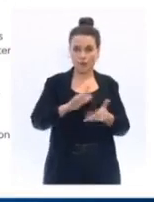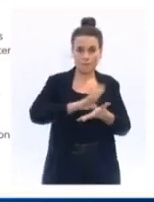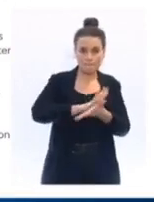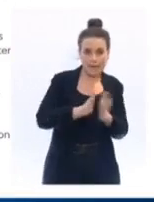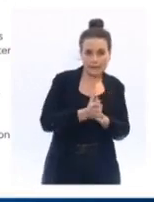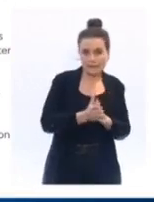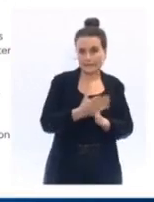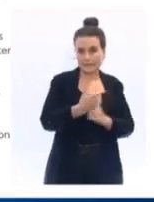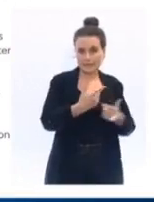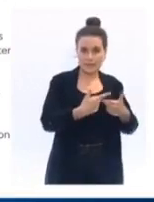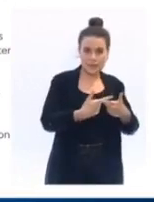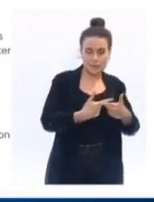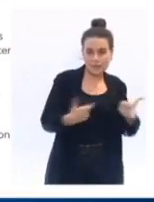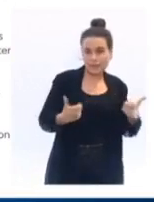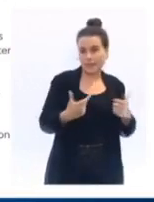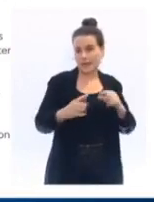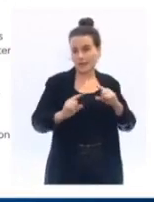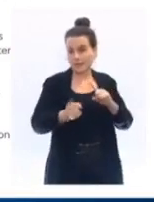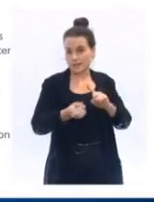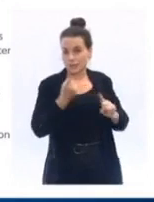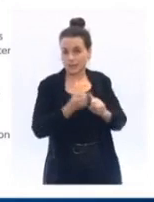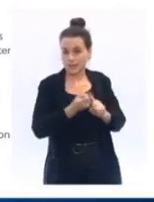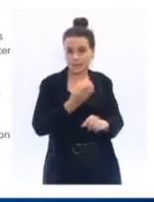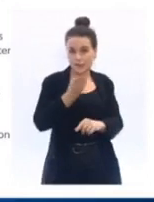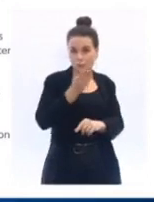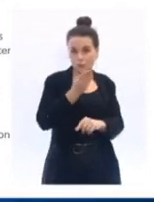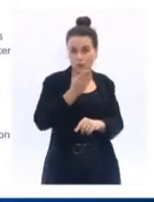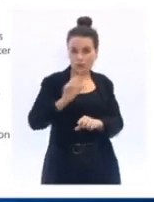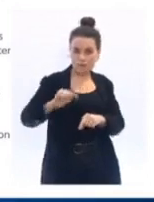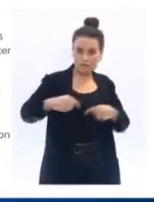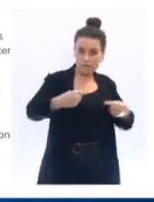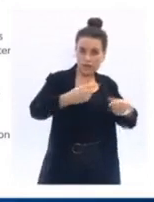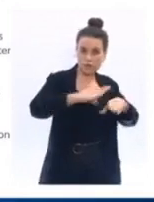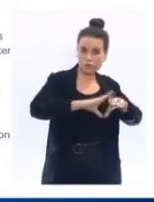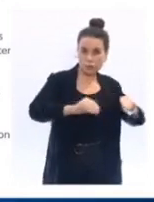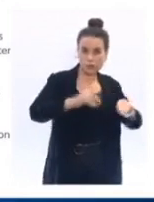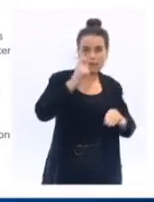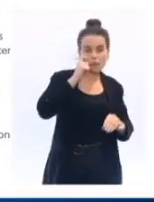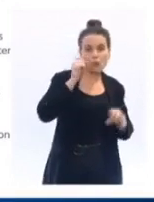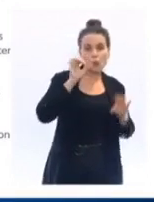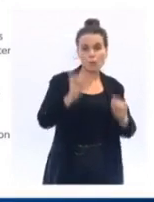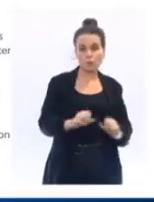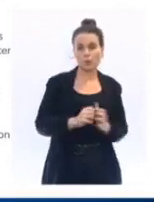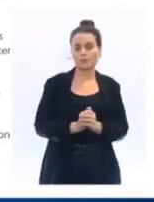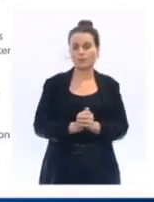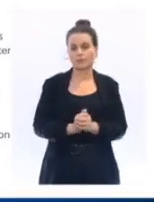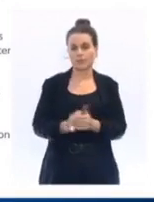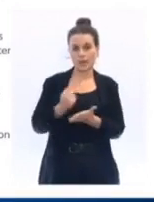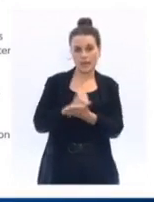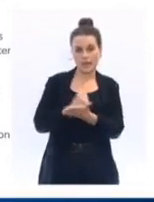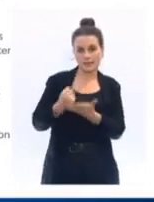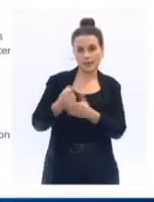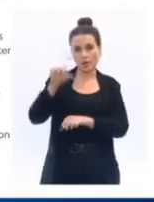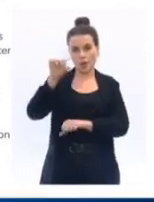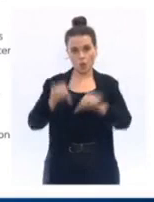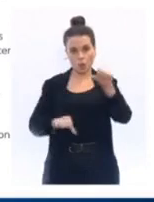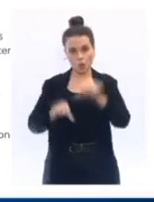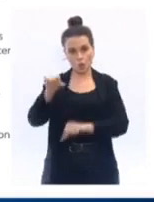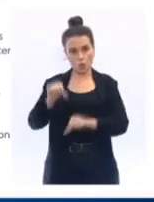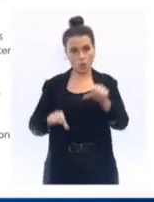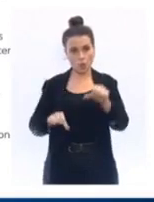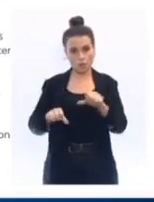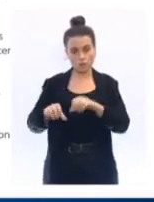un protocole renforcé. Les restaurants universitaires pourront continuer à fonctionner, mais uniquement pour des repas